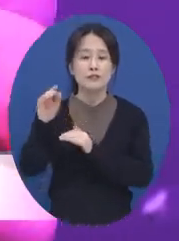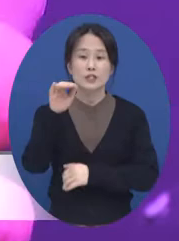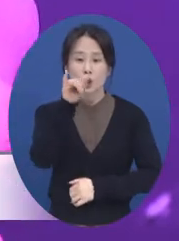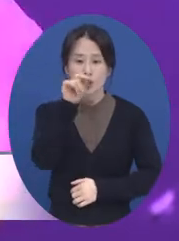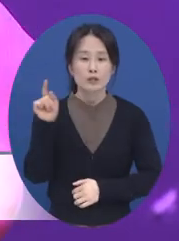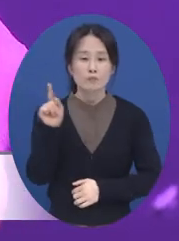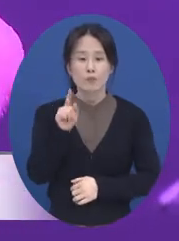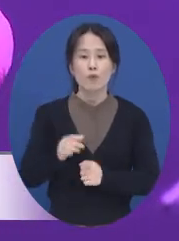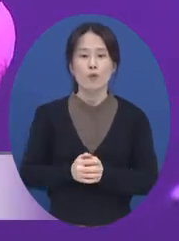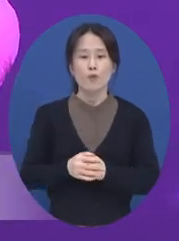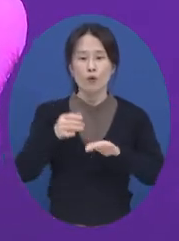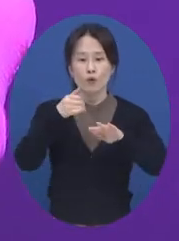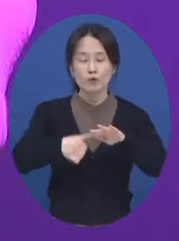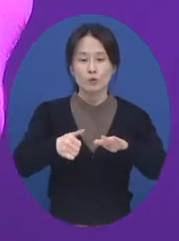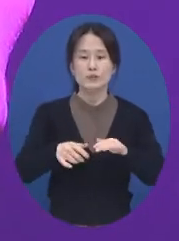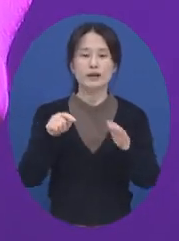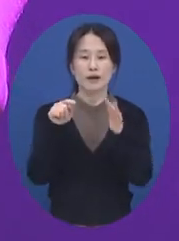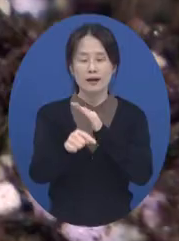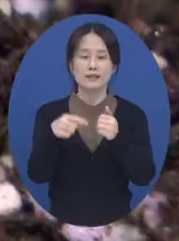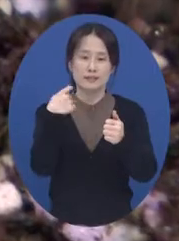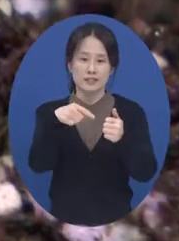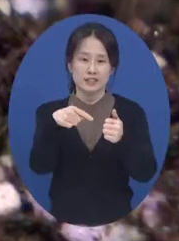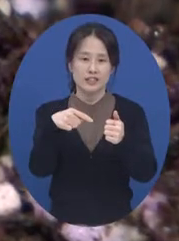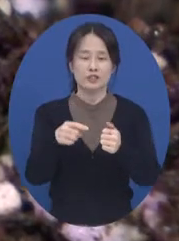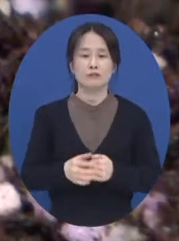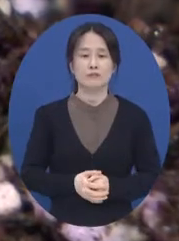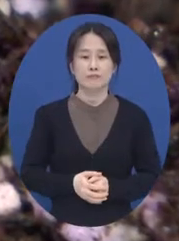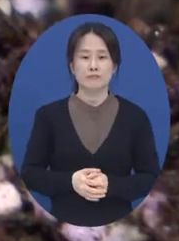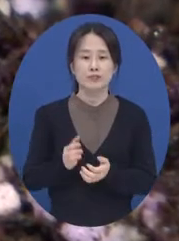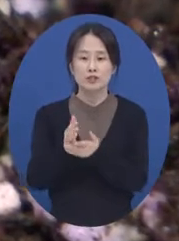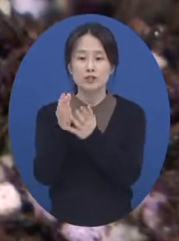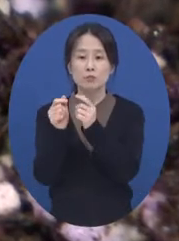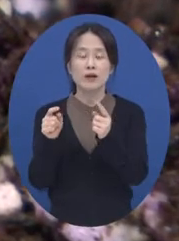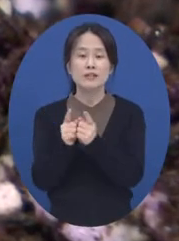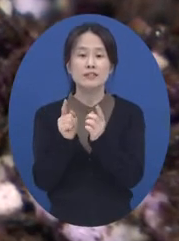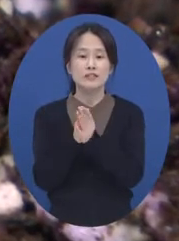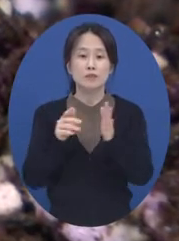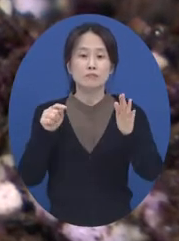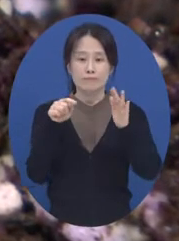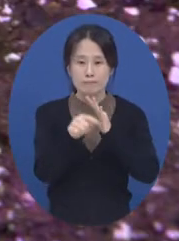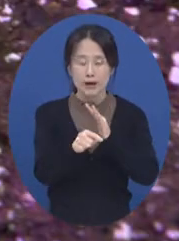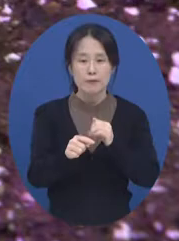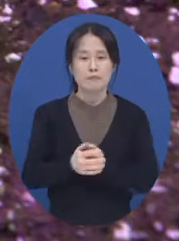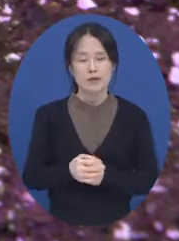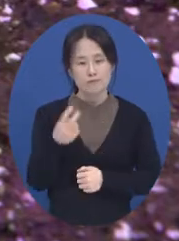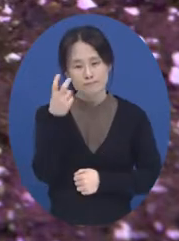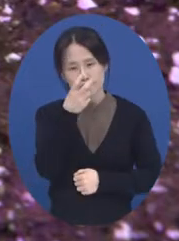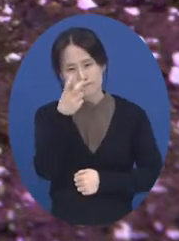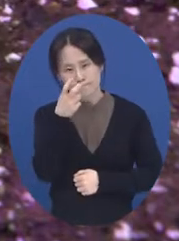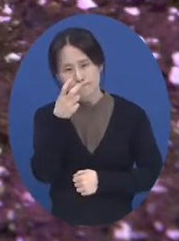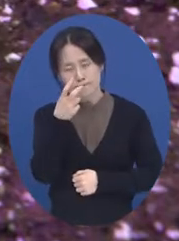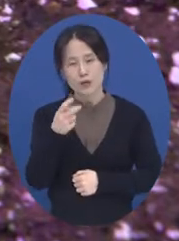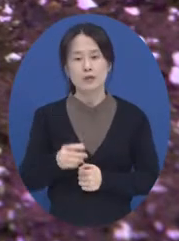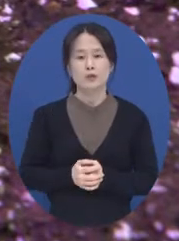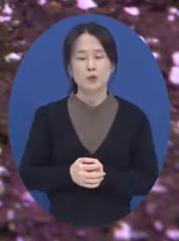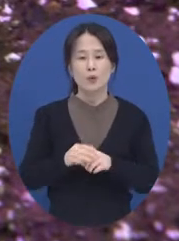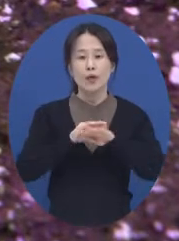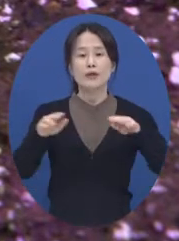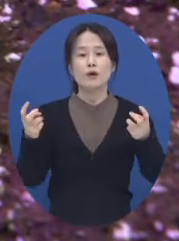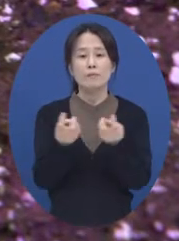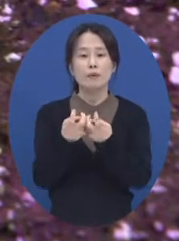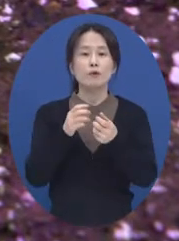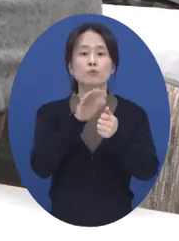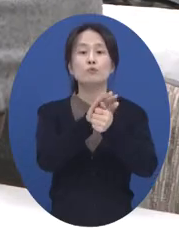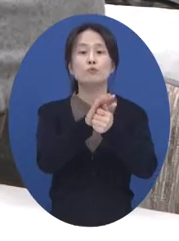있는 귀농 창업 현장 컨설팅. 전문가가 직접 농가를 방문해 현장을 꼼꼼히 살펴보고 해결 방안도